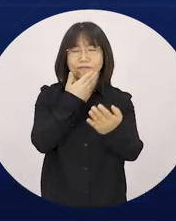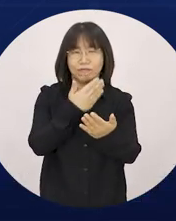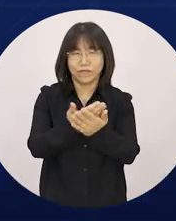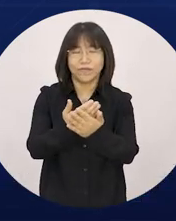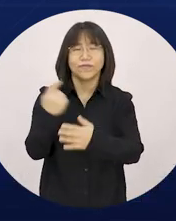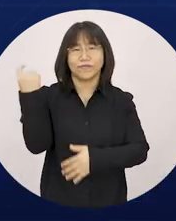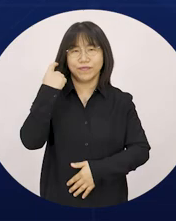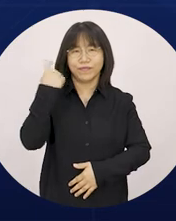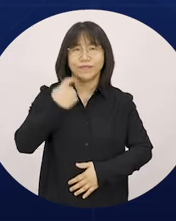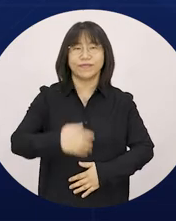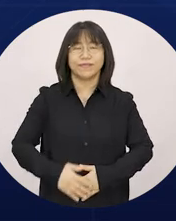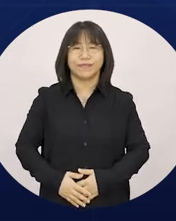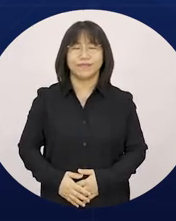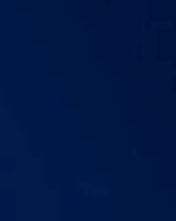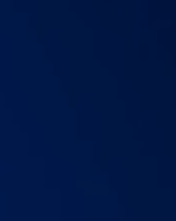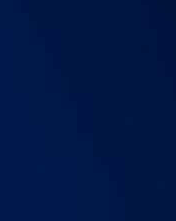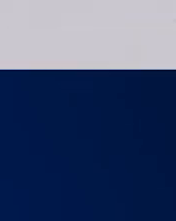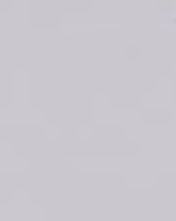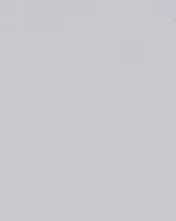주간 주요 소식입니다.